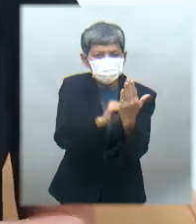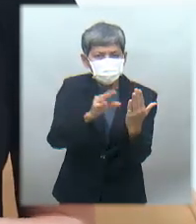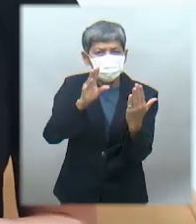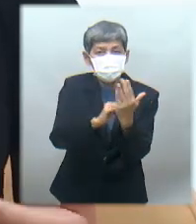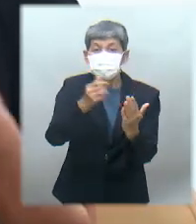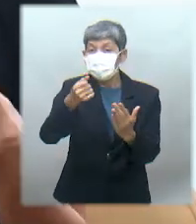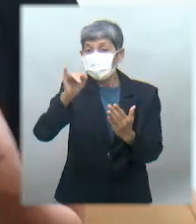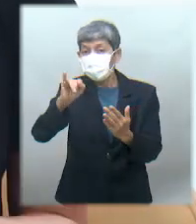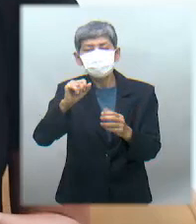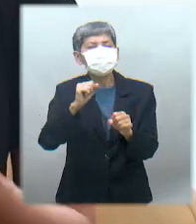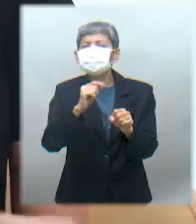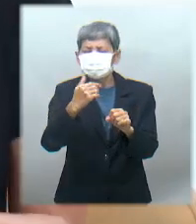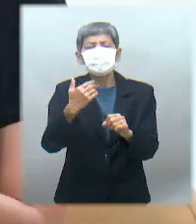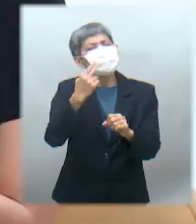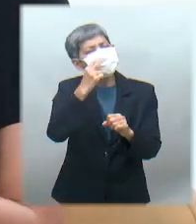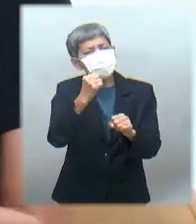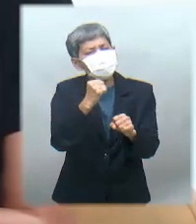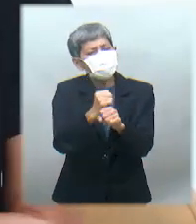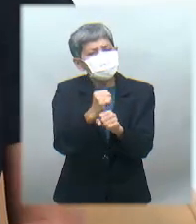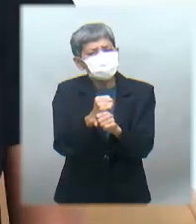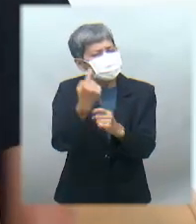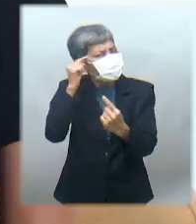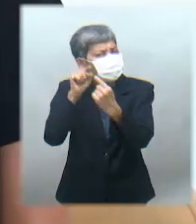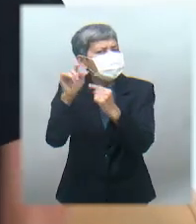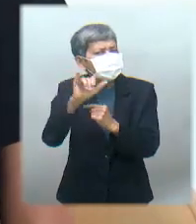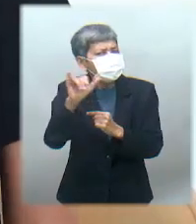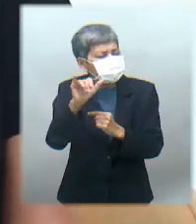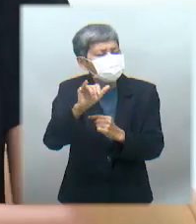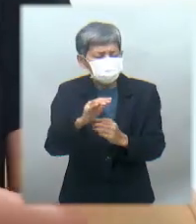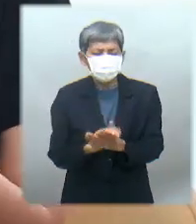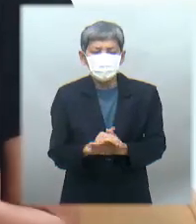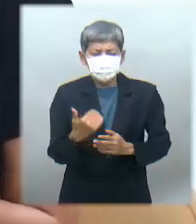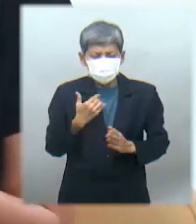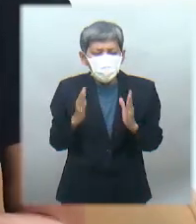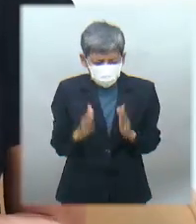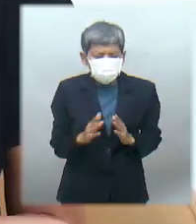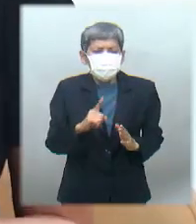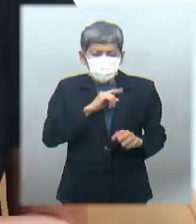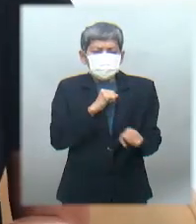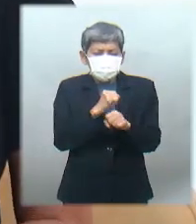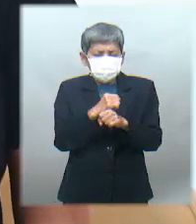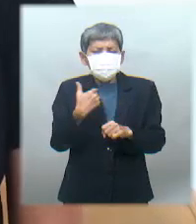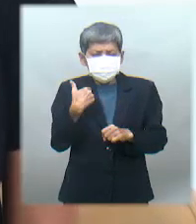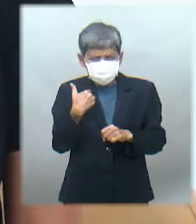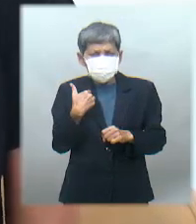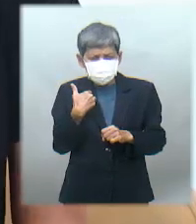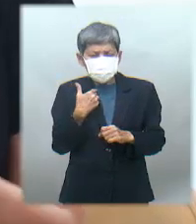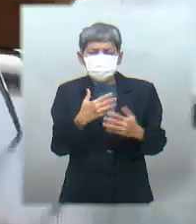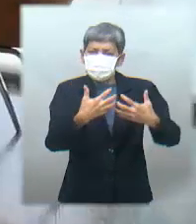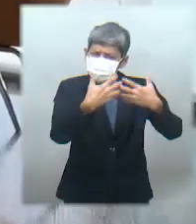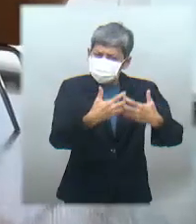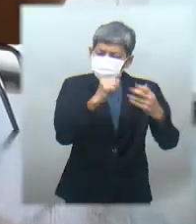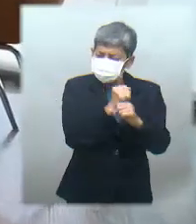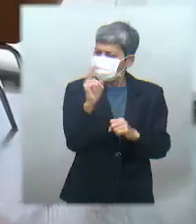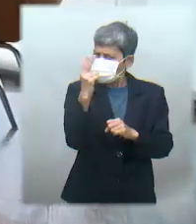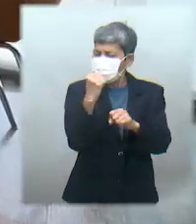ยัไมันก็เหมือนในจุนี้มันอาจจะยไม่ถึงจดนั้ในเร็เดยวนี้เพรมนกมี complexityออะไรบางอย่างเงี้ยค่ะที